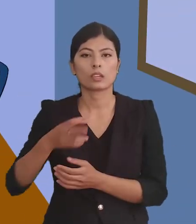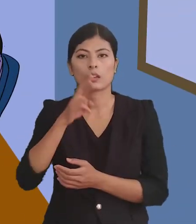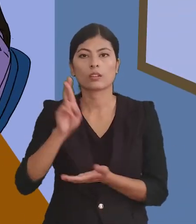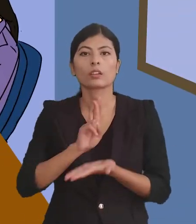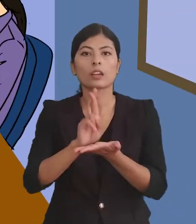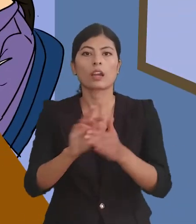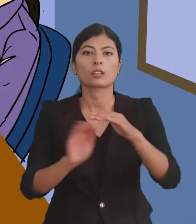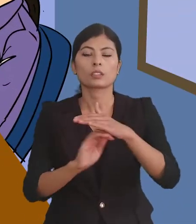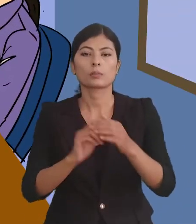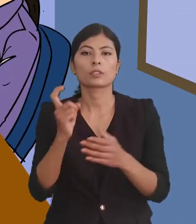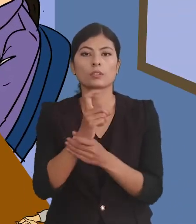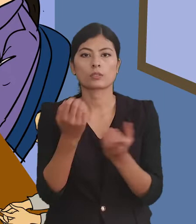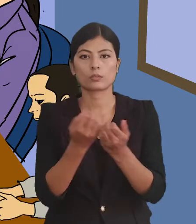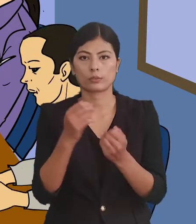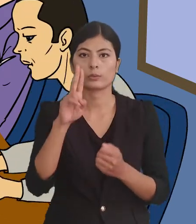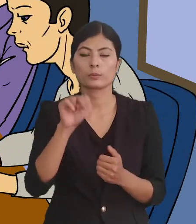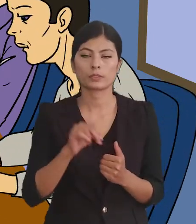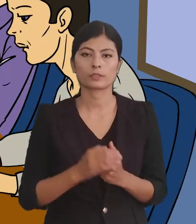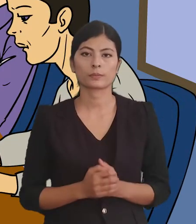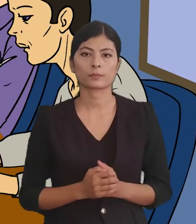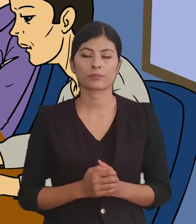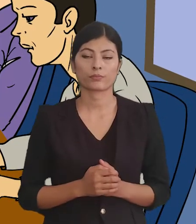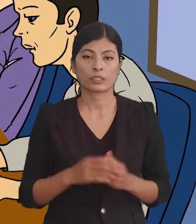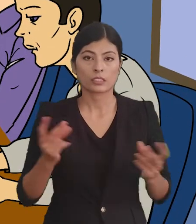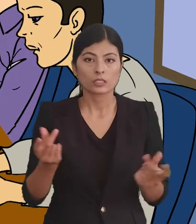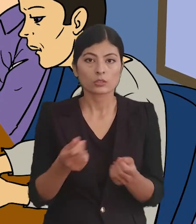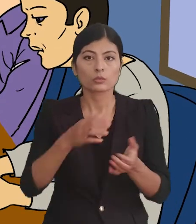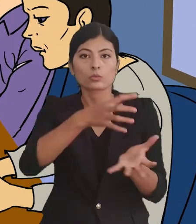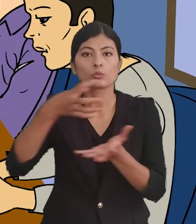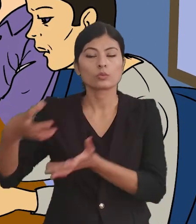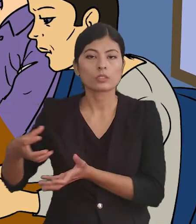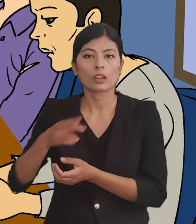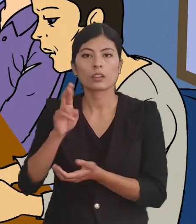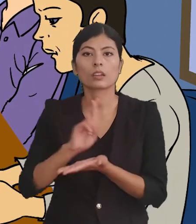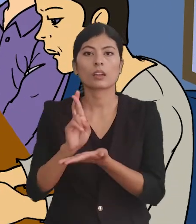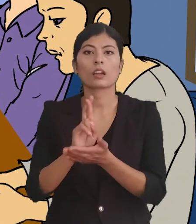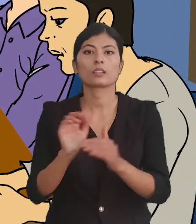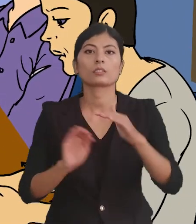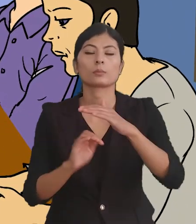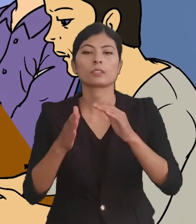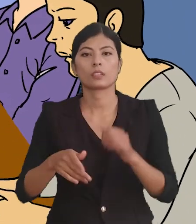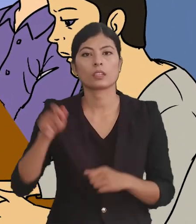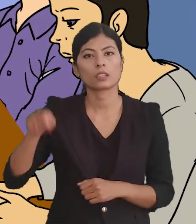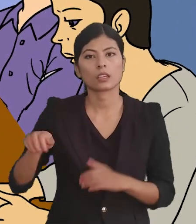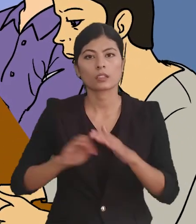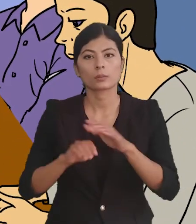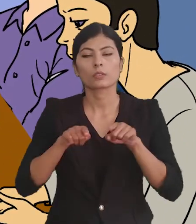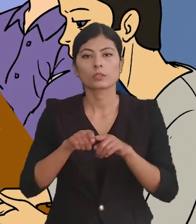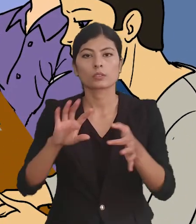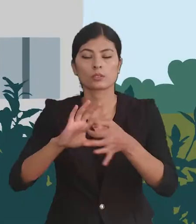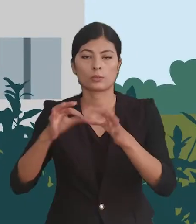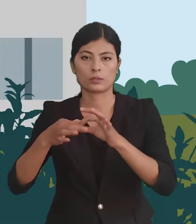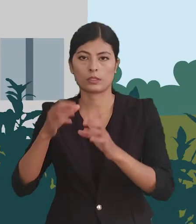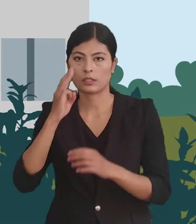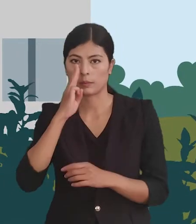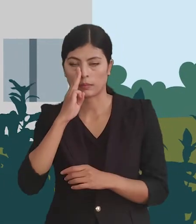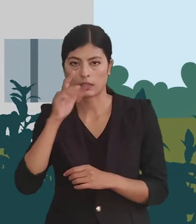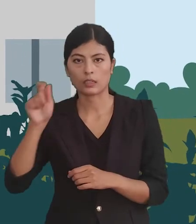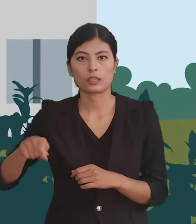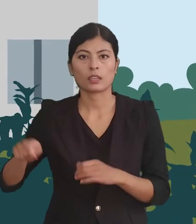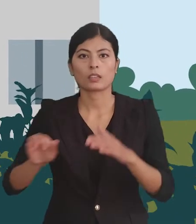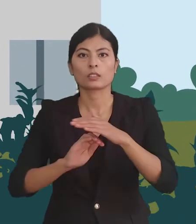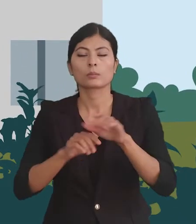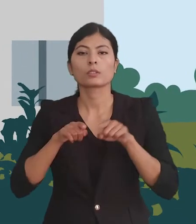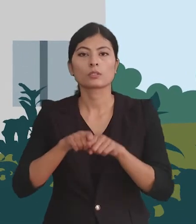तथा राहत समिति गठन करे के होइया। तत्काल उद्धार और राहत समिति न्यायिक समिति संगे समन्वय में न्यायिक